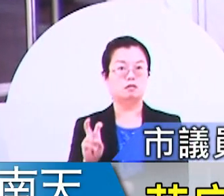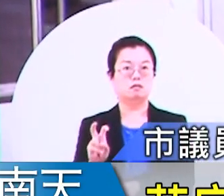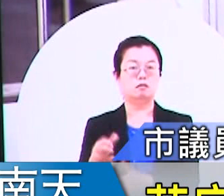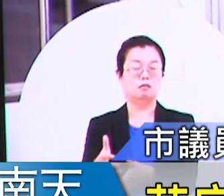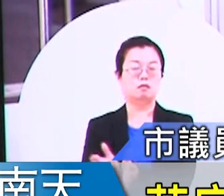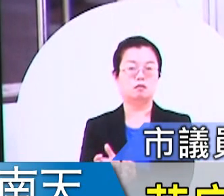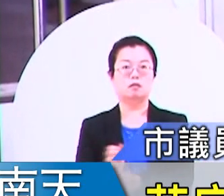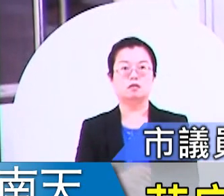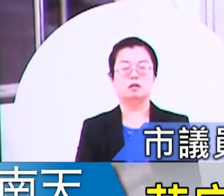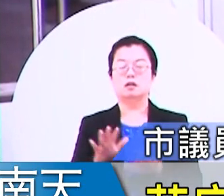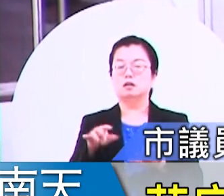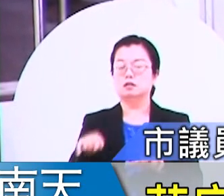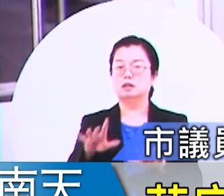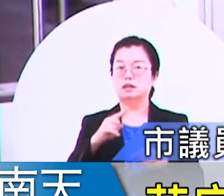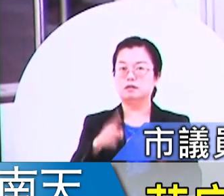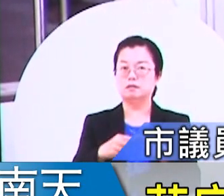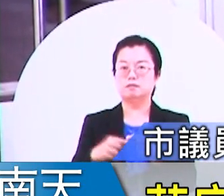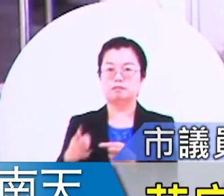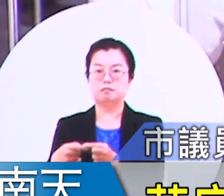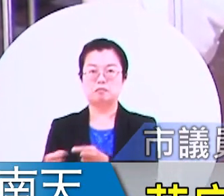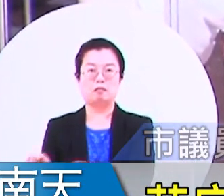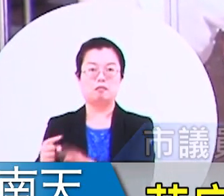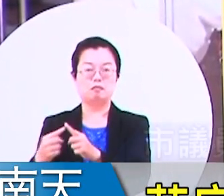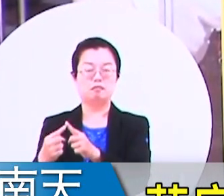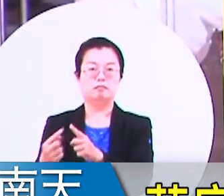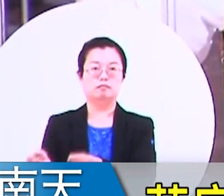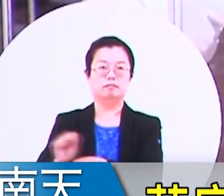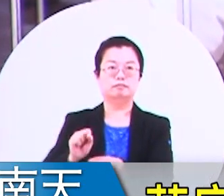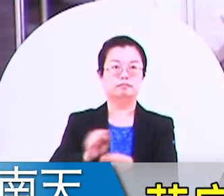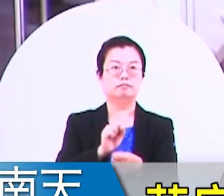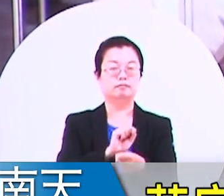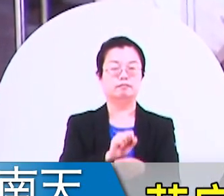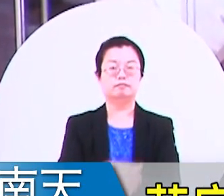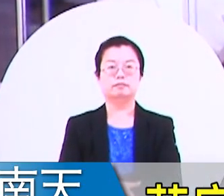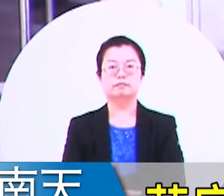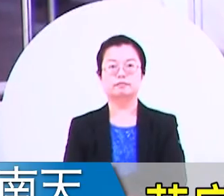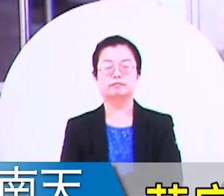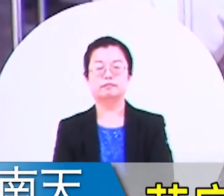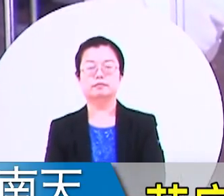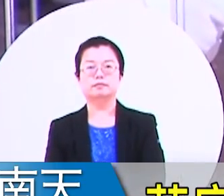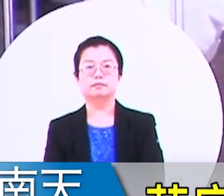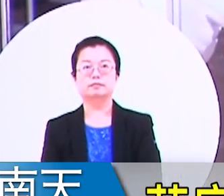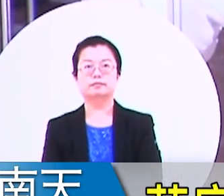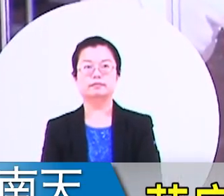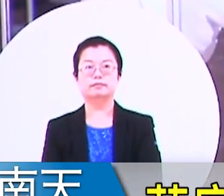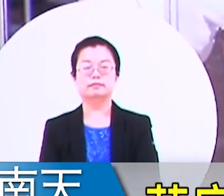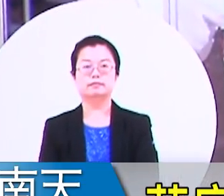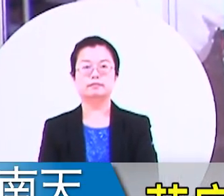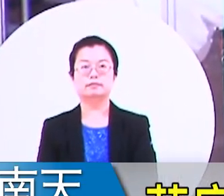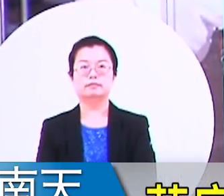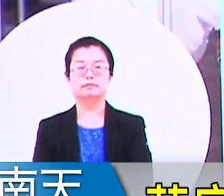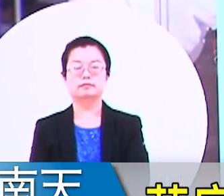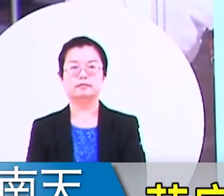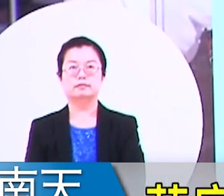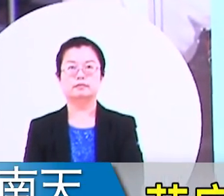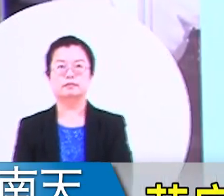因为一年一年伊咧增加，啊，所以吼、哦，算吼、哦，这球场这吼、哦，球场煞